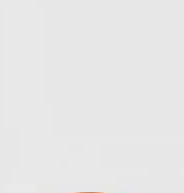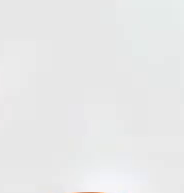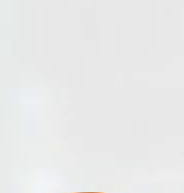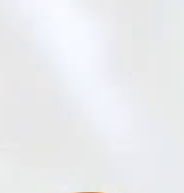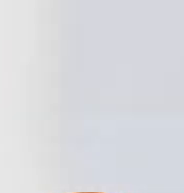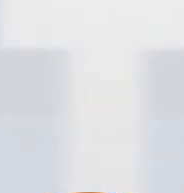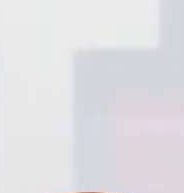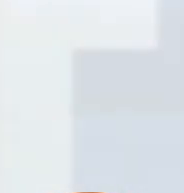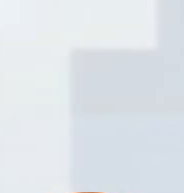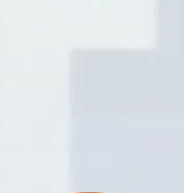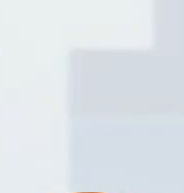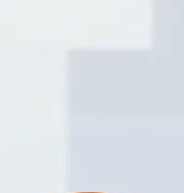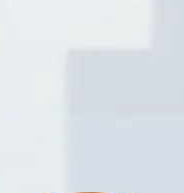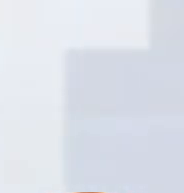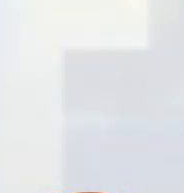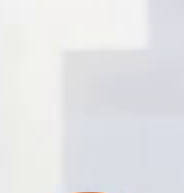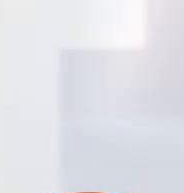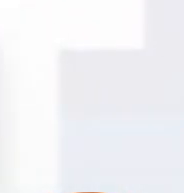us